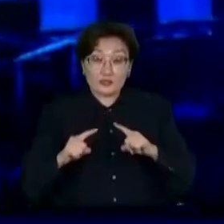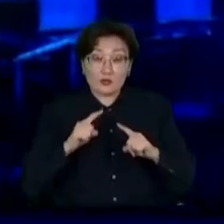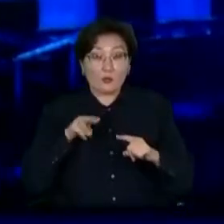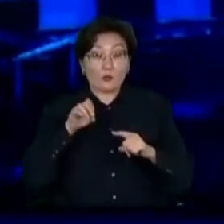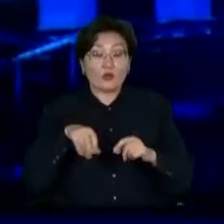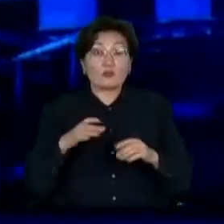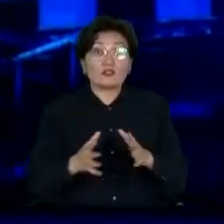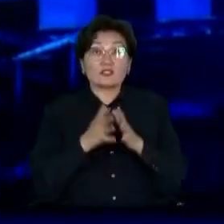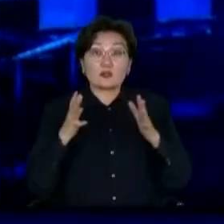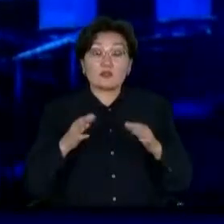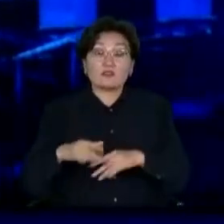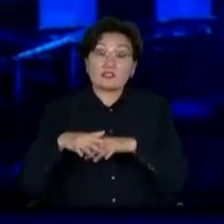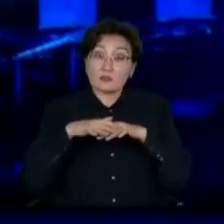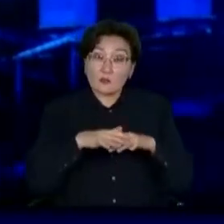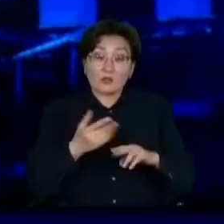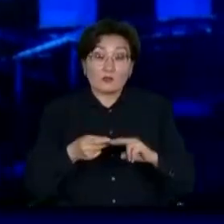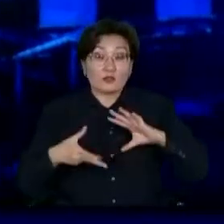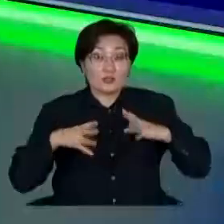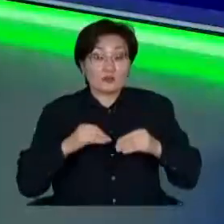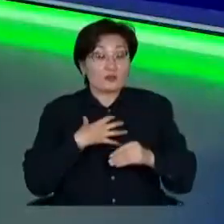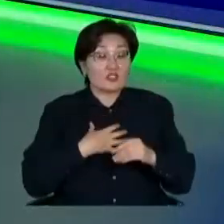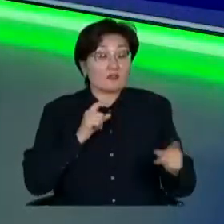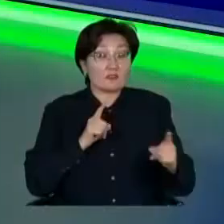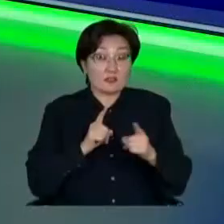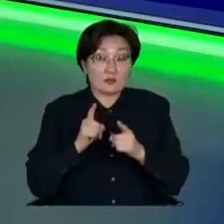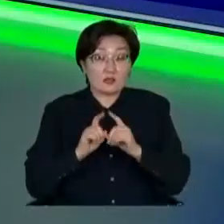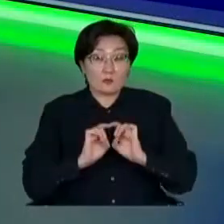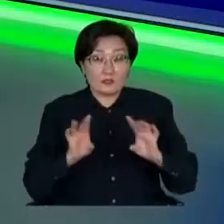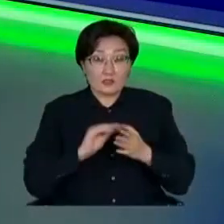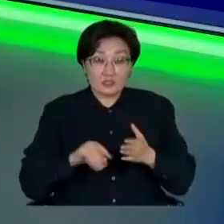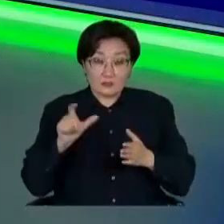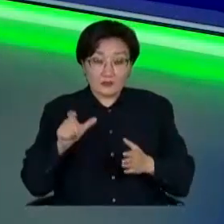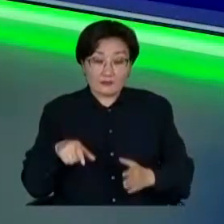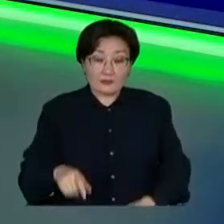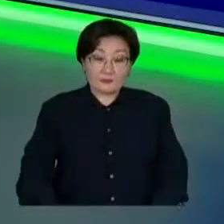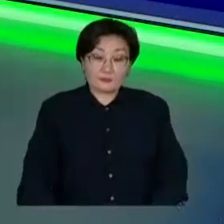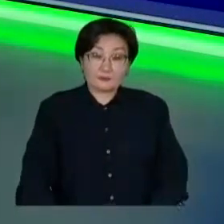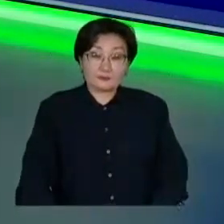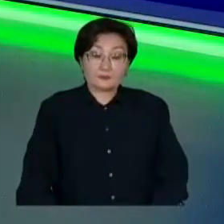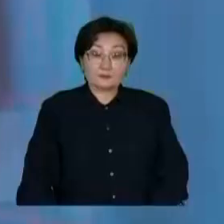по глобальным инвестициям. Об итогах важной встречи расскажет Асимжан Жузбаева.